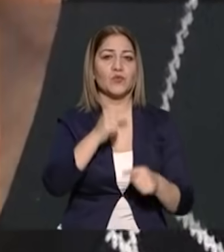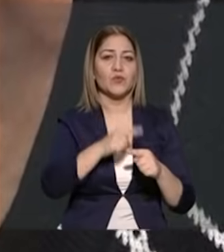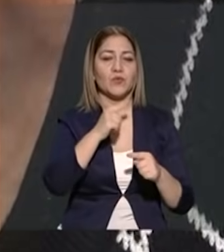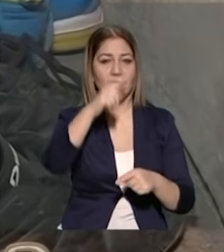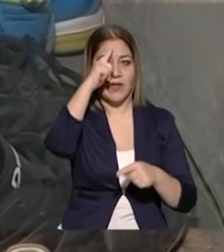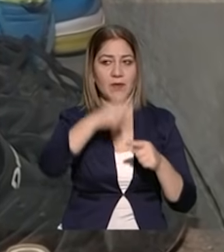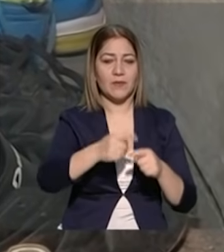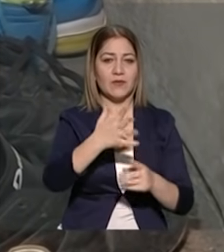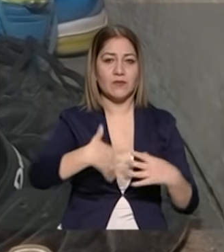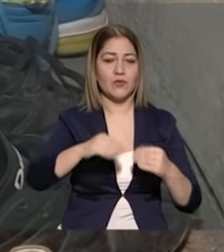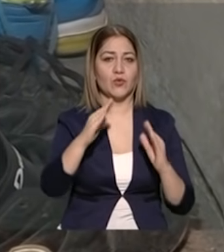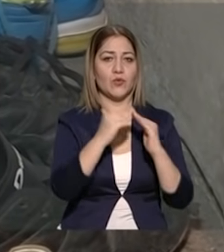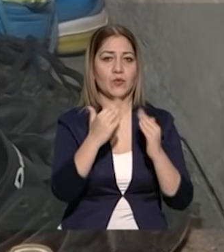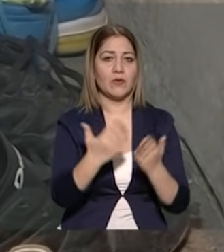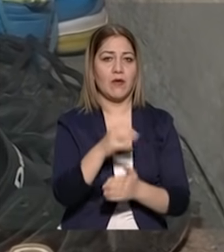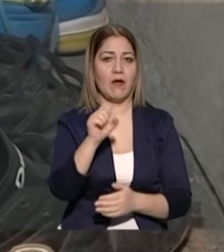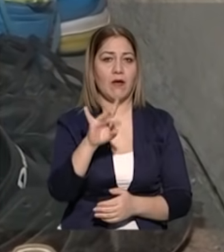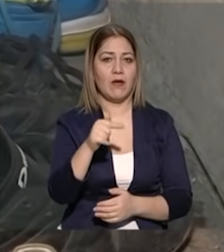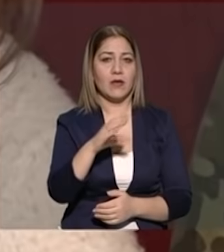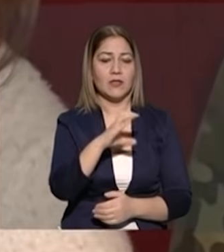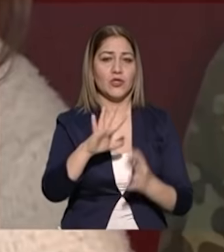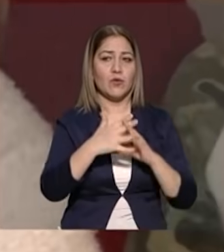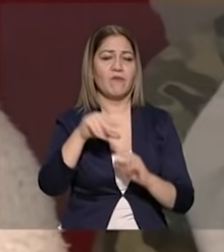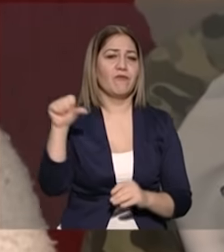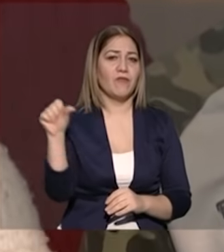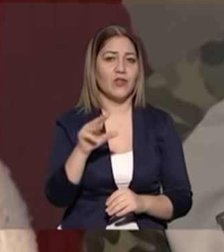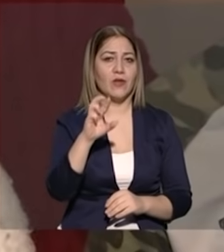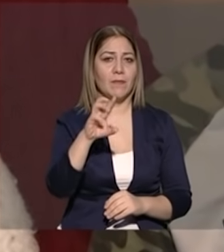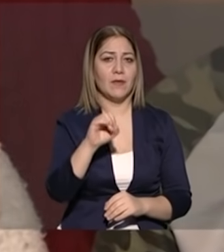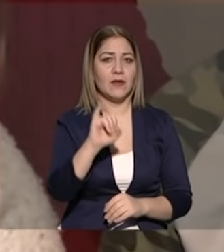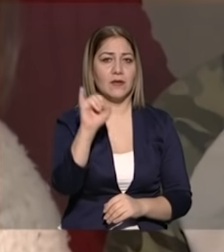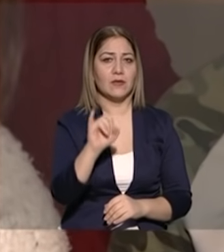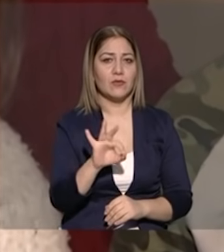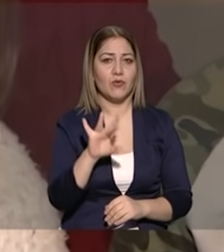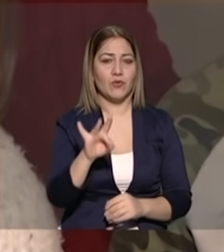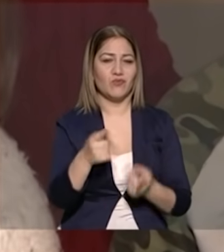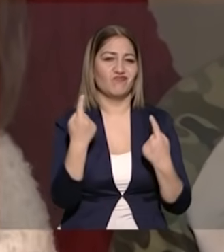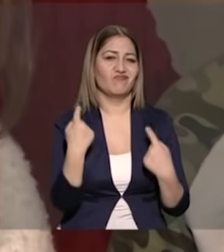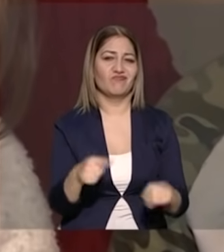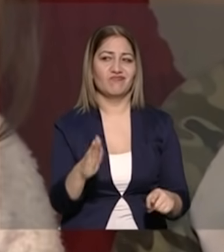քույրերի և եղբայրների հետ տուն գտավ Արաքս գյուղում։ Վատ չէ, բայց Բերձորն ուրիշ է։